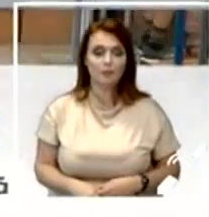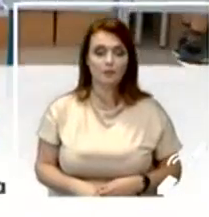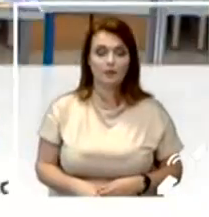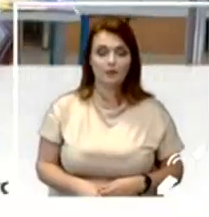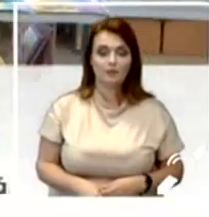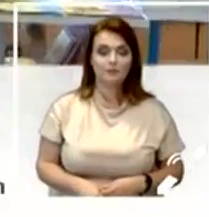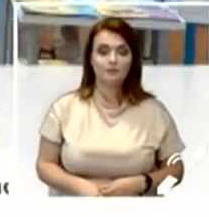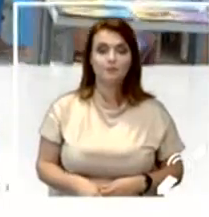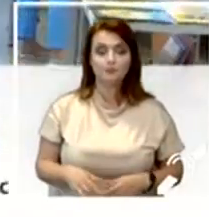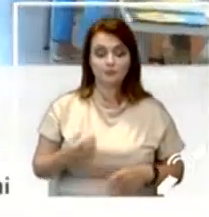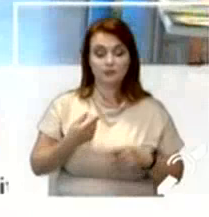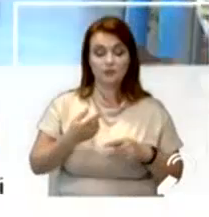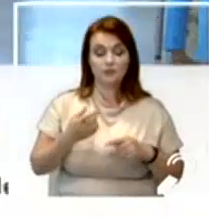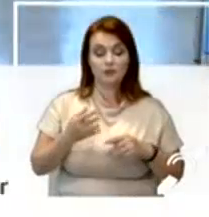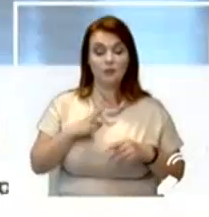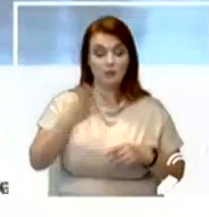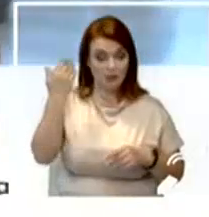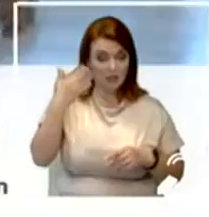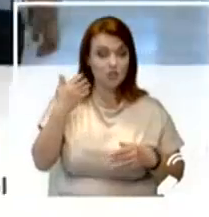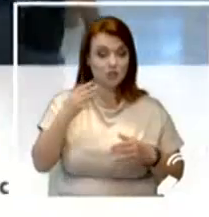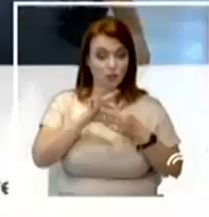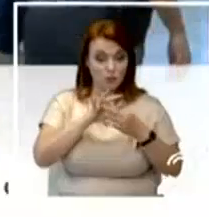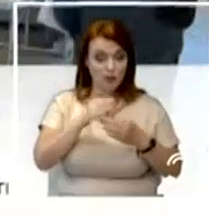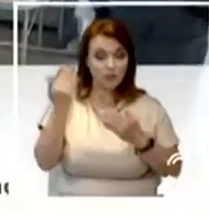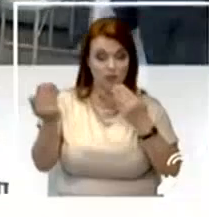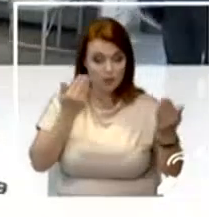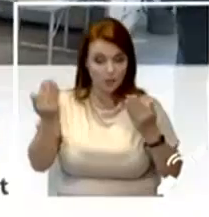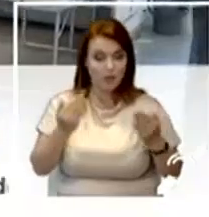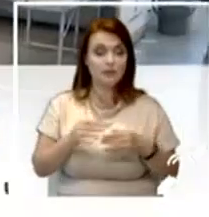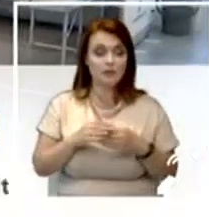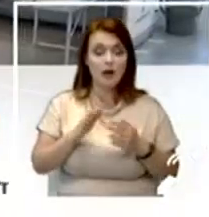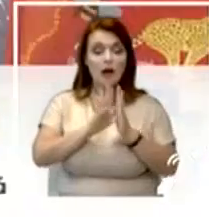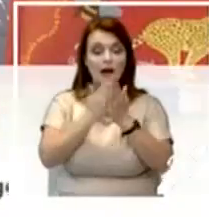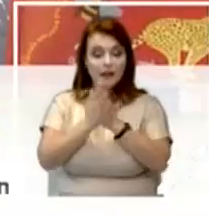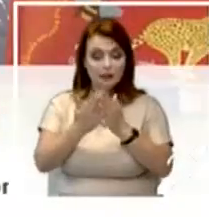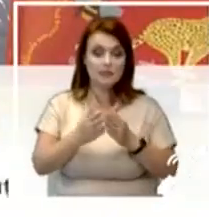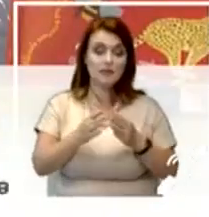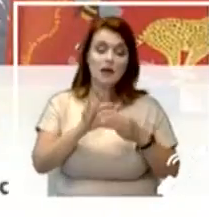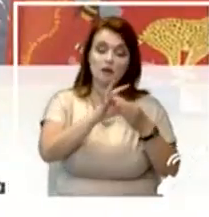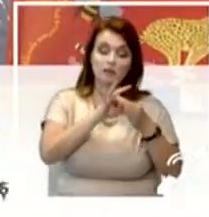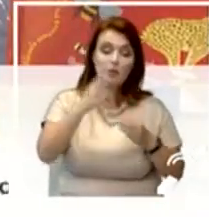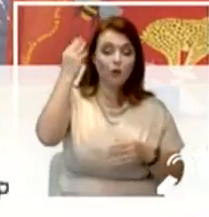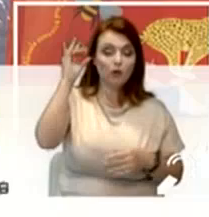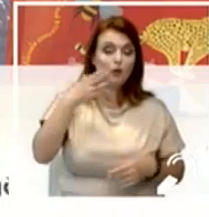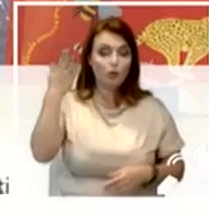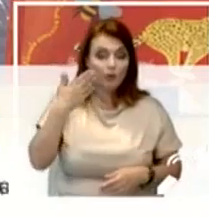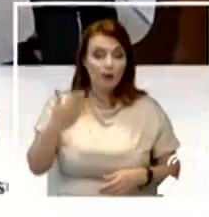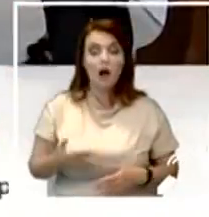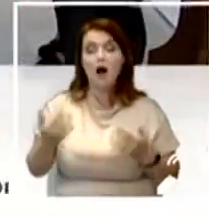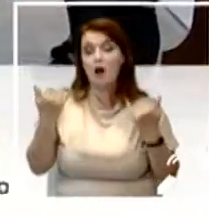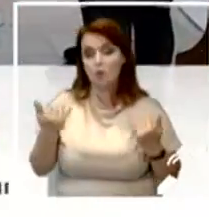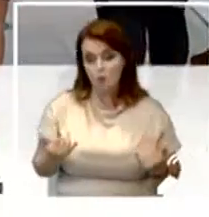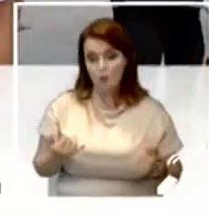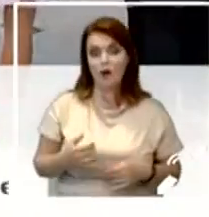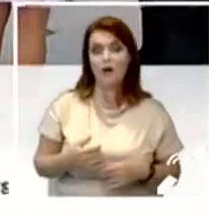După Salonul Internațional de Carte Bookfest Chișinău, care a reunit edituri din Republica Moldova și România, basarabenii sunt